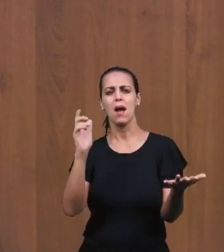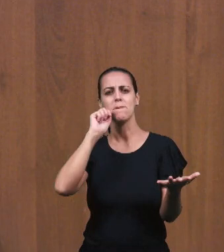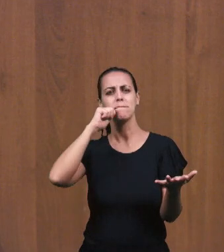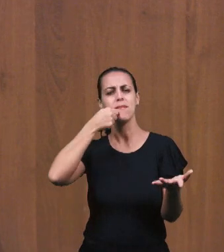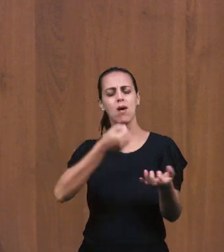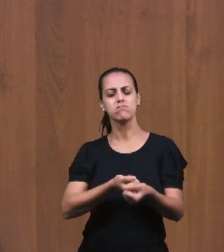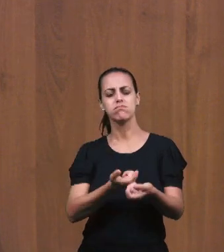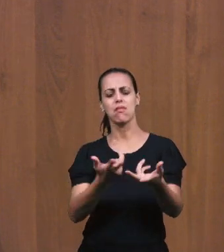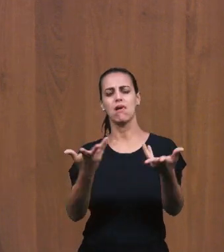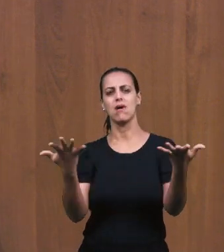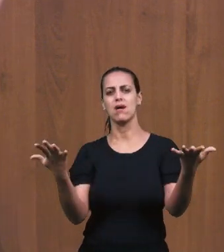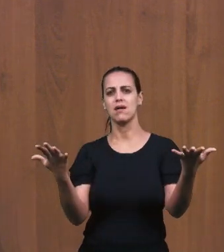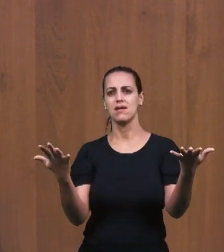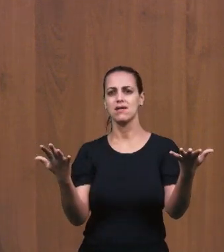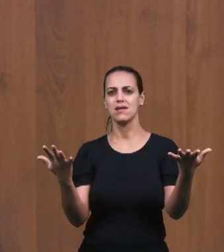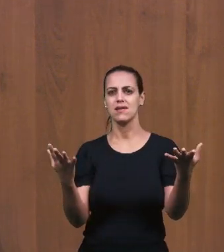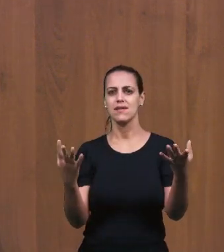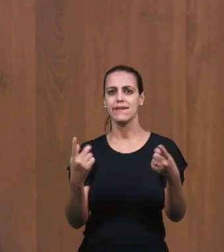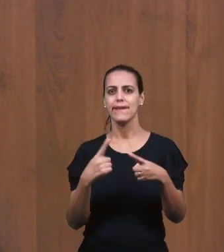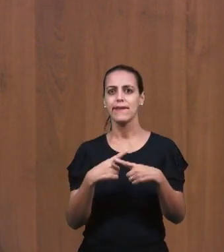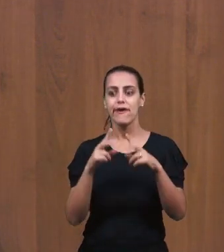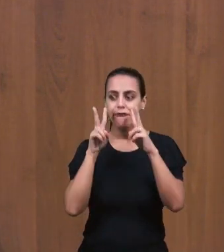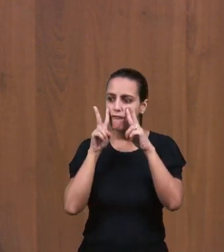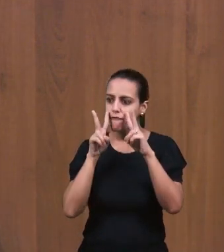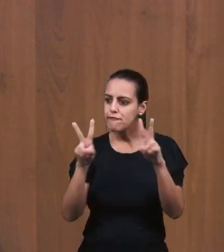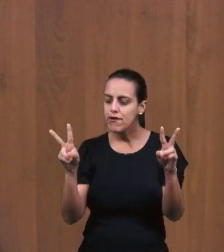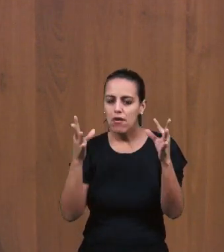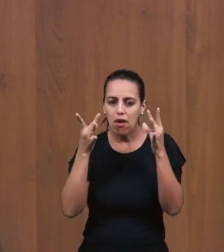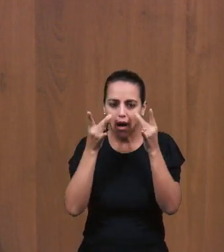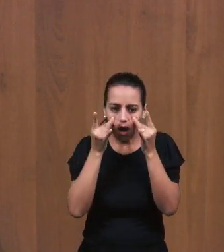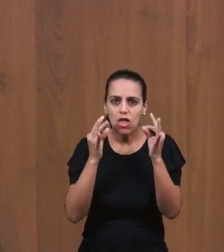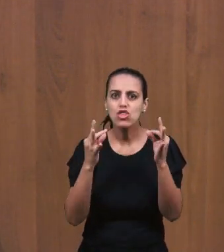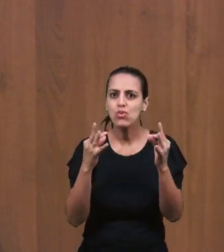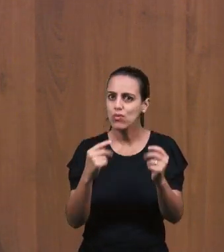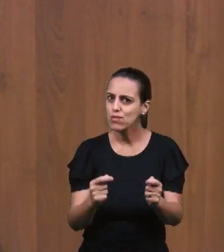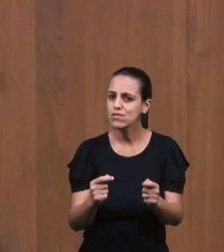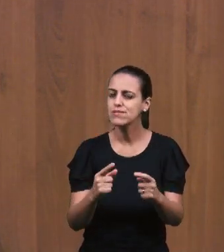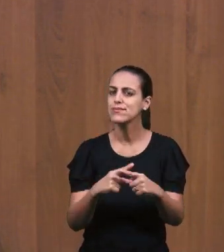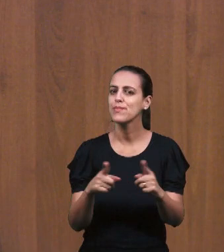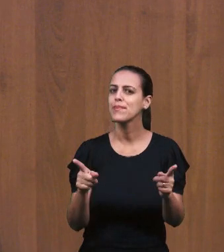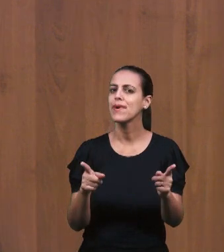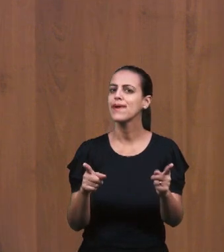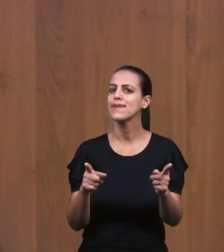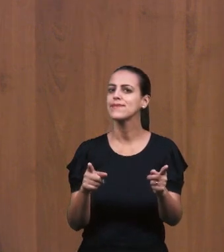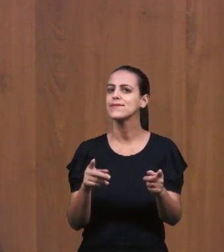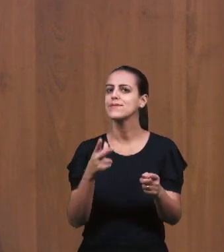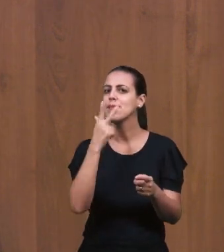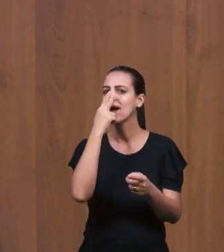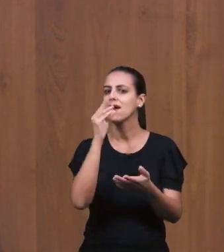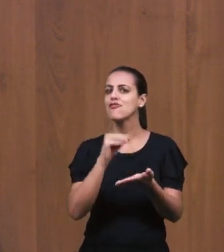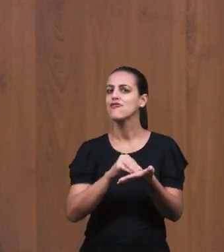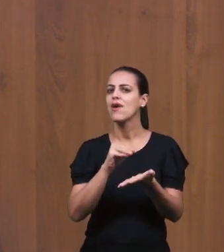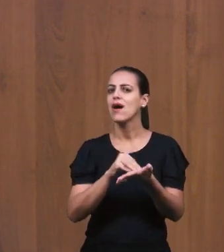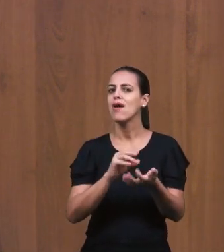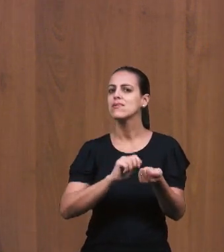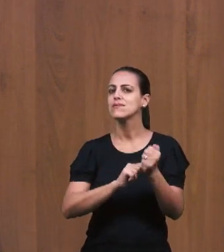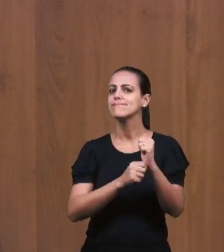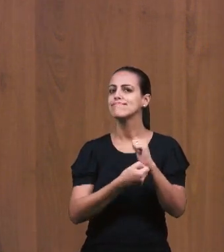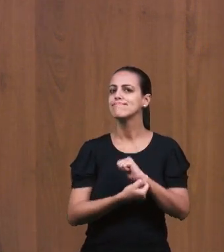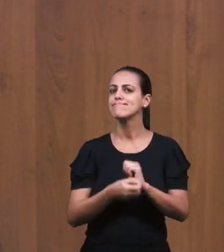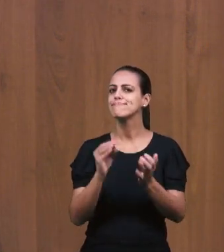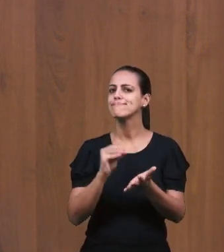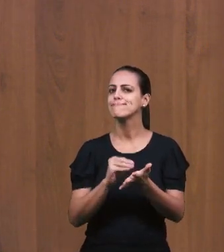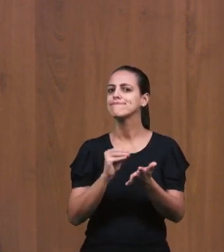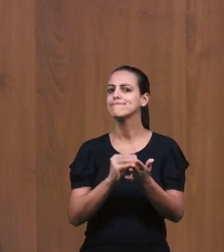merveilles. Mais malgré tout ce qu'ils ont vu, ils n'avaient pas encore découvert le secret.